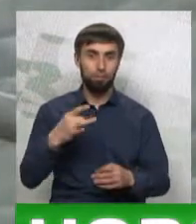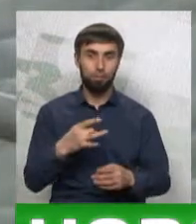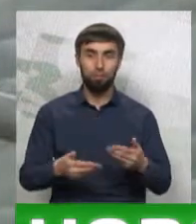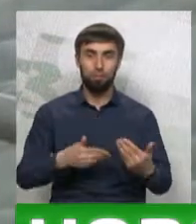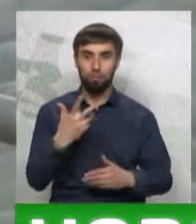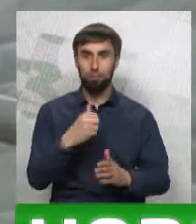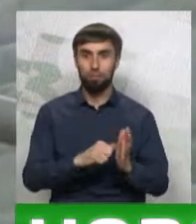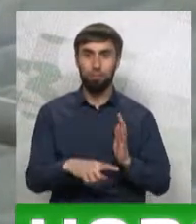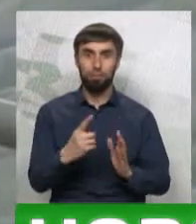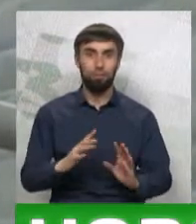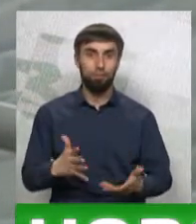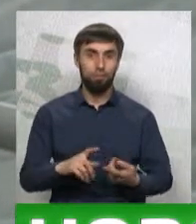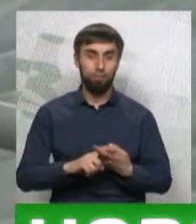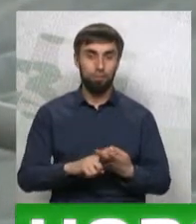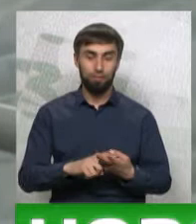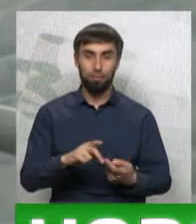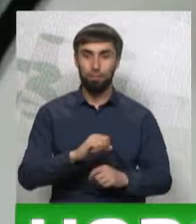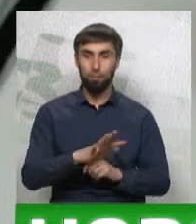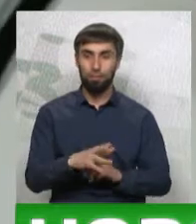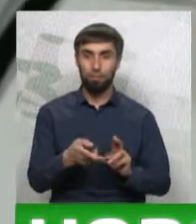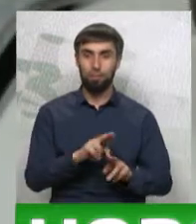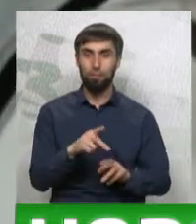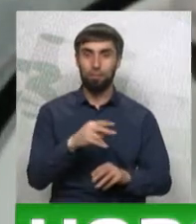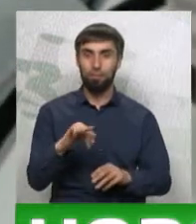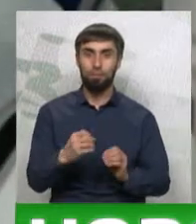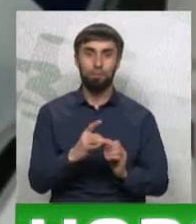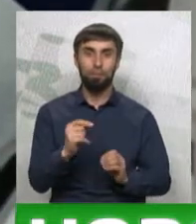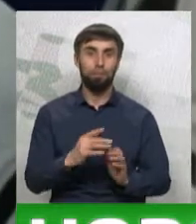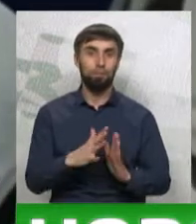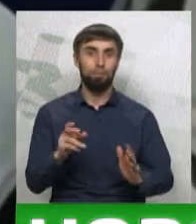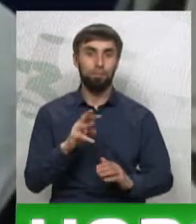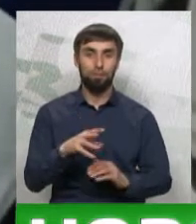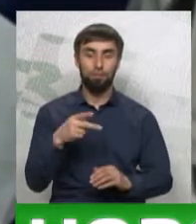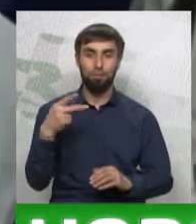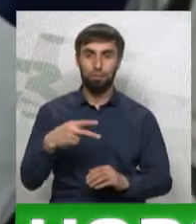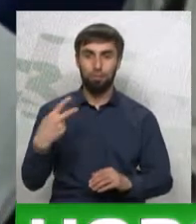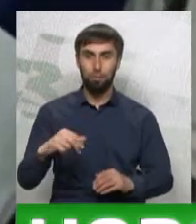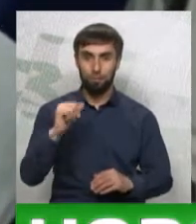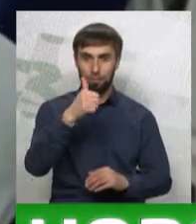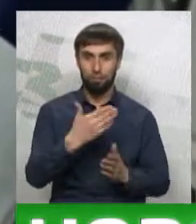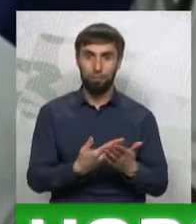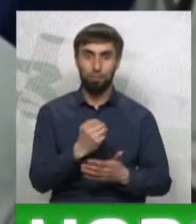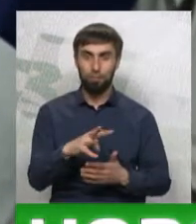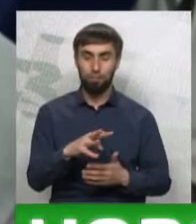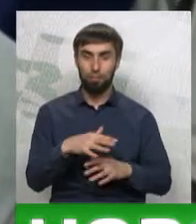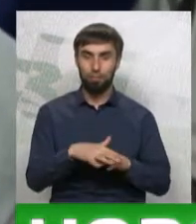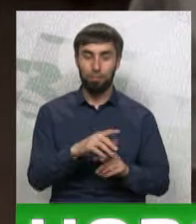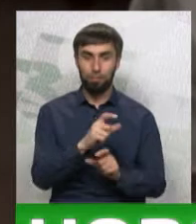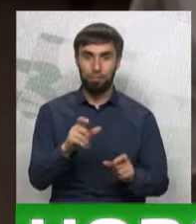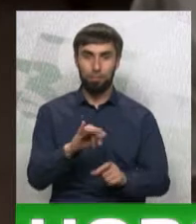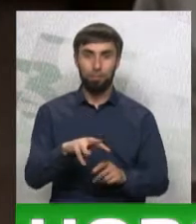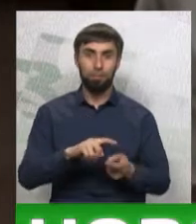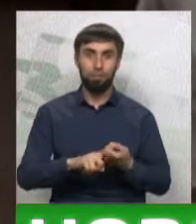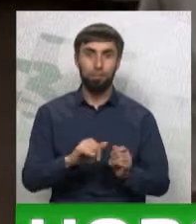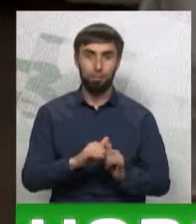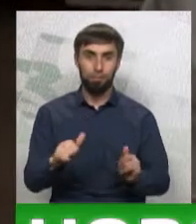361 случай заражения к видам это почти в 10 раз больше чем в 2020 новый штамм атаковал граждан им заражаются